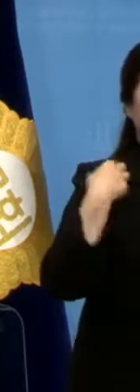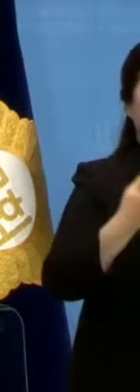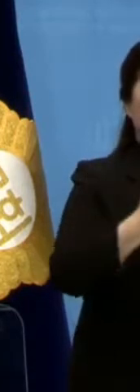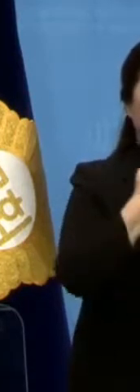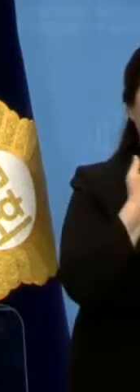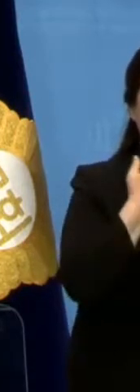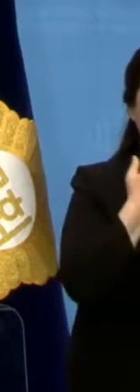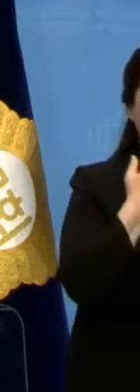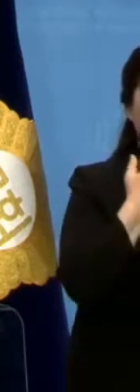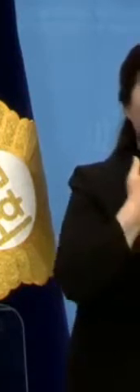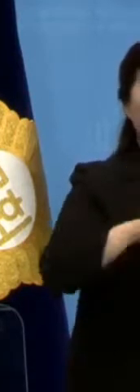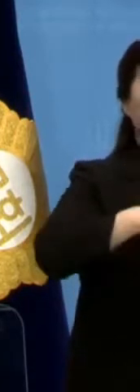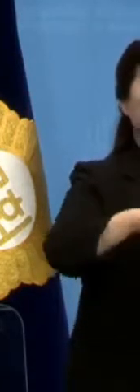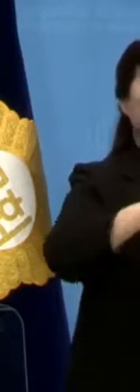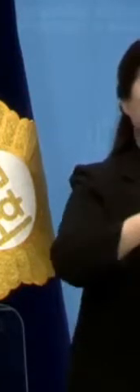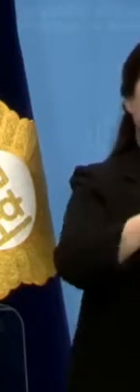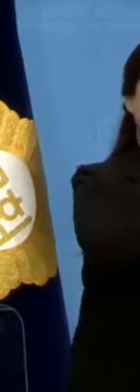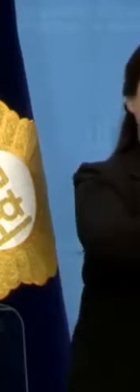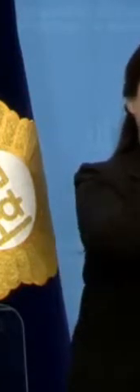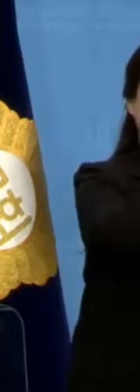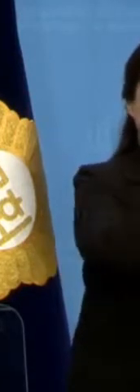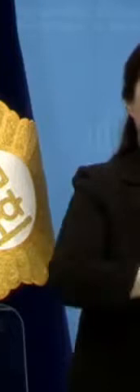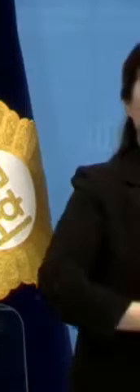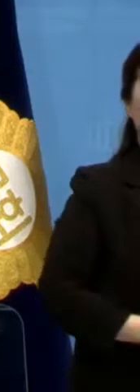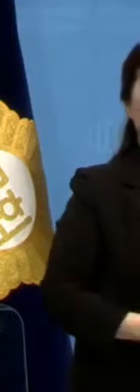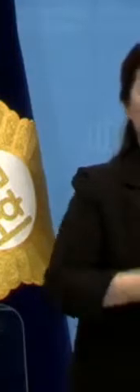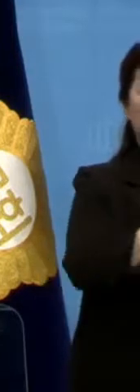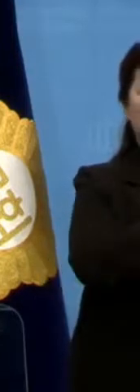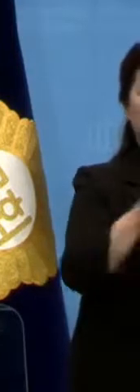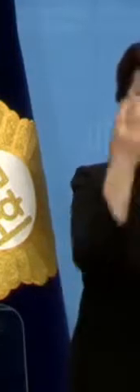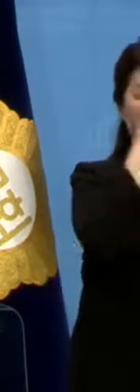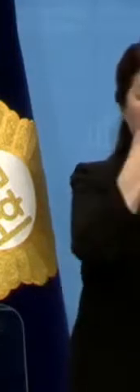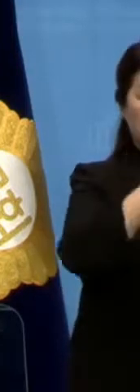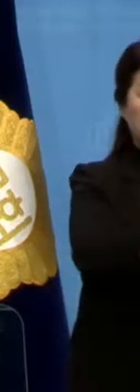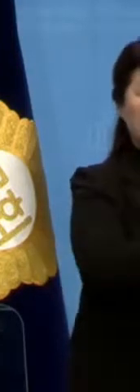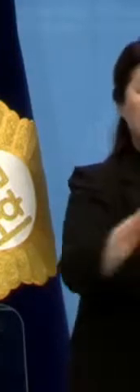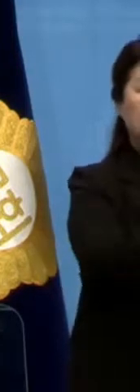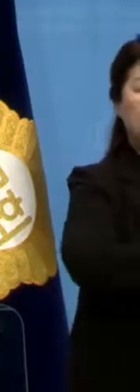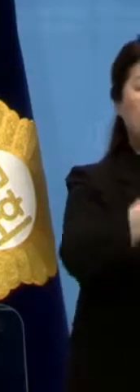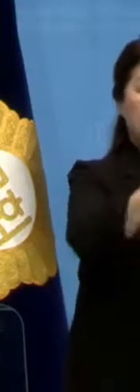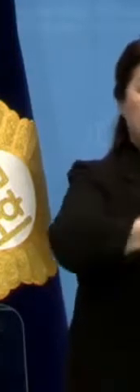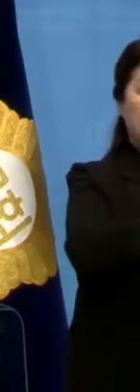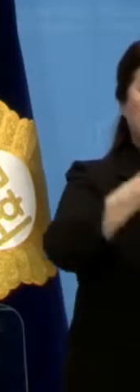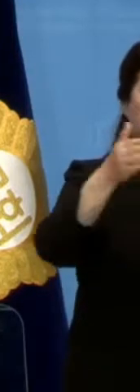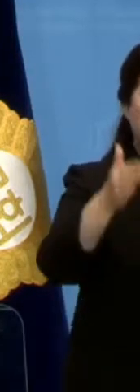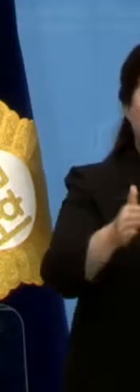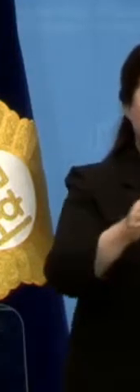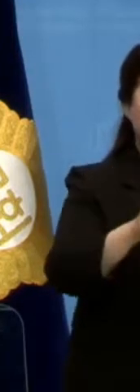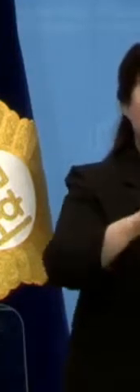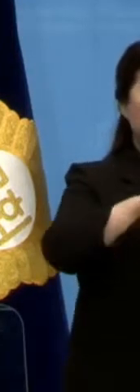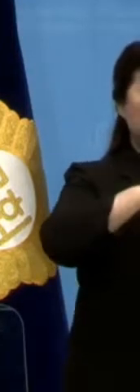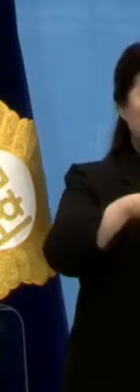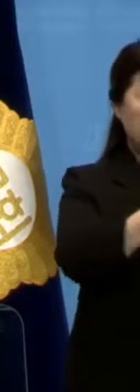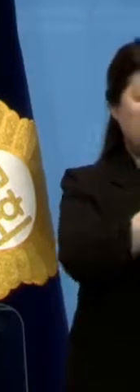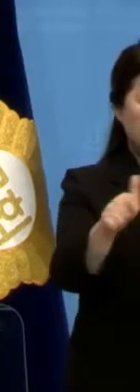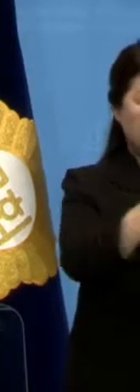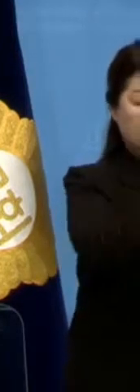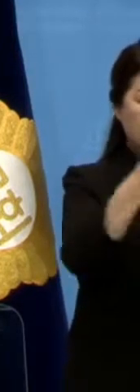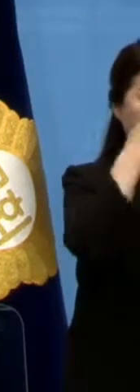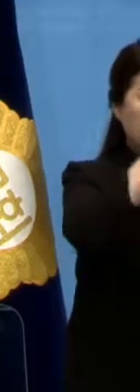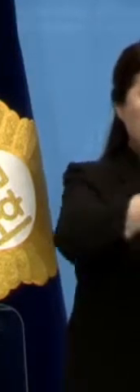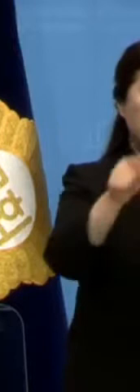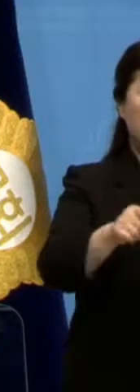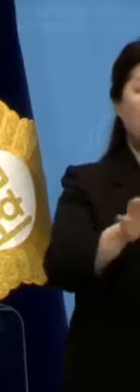방만 경영을 일삼고 있습니다. 이에 감시특위는 지난 한 해 동안 문재인 정부의 국정대 참사를